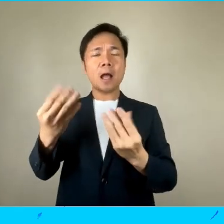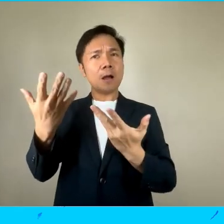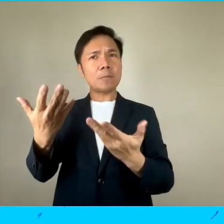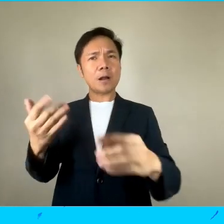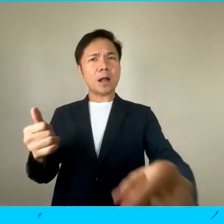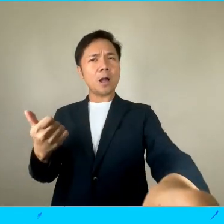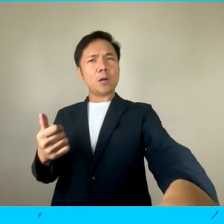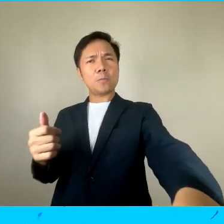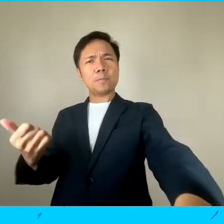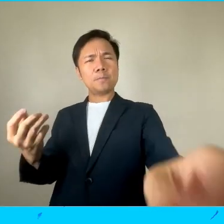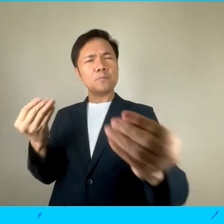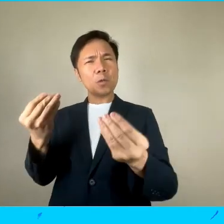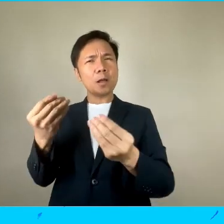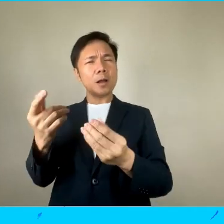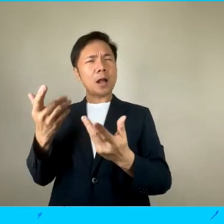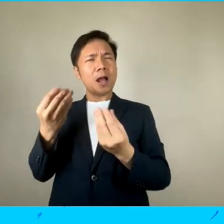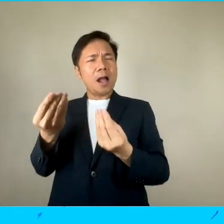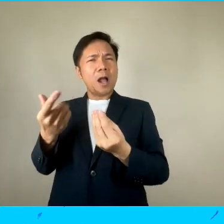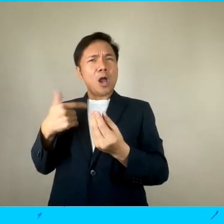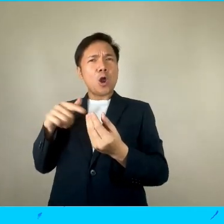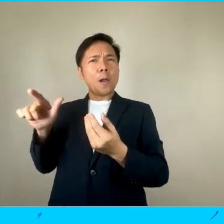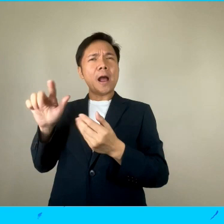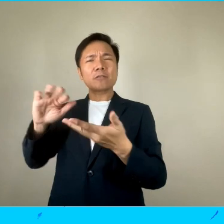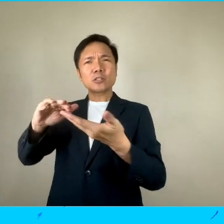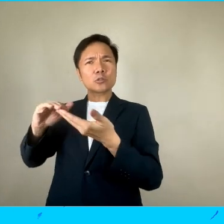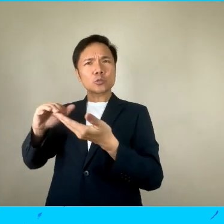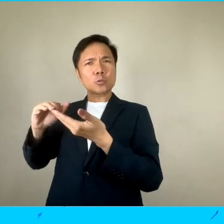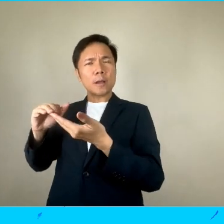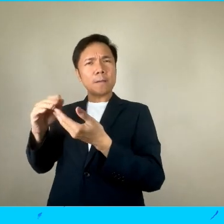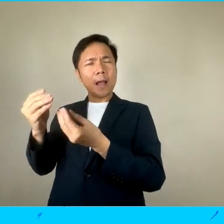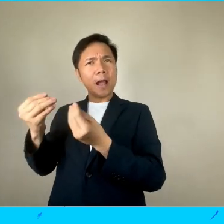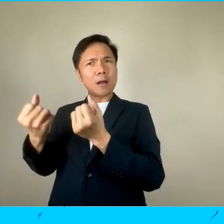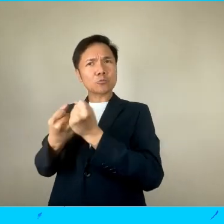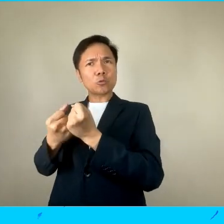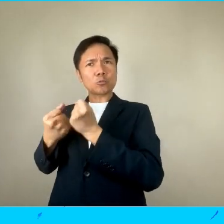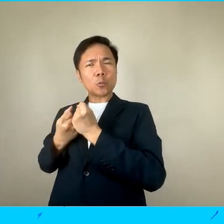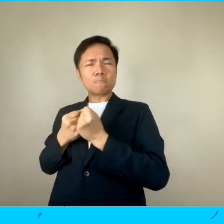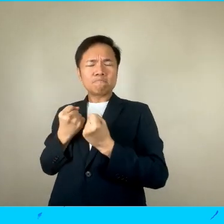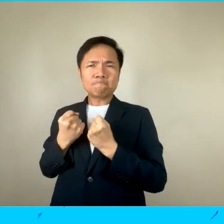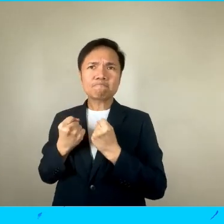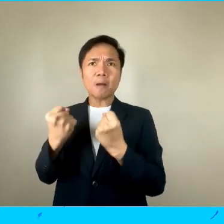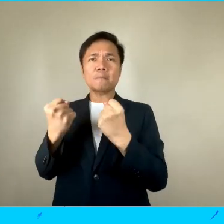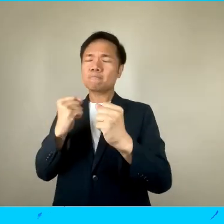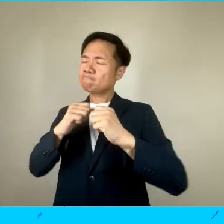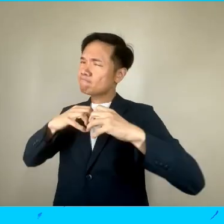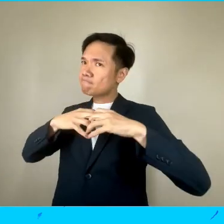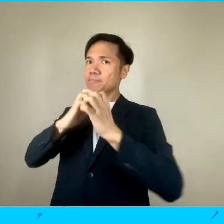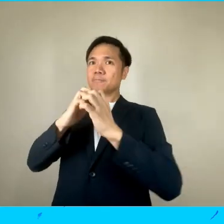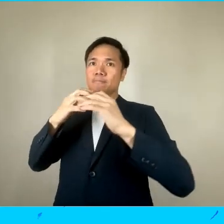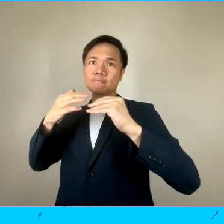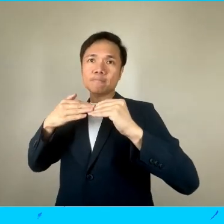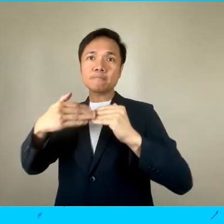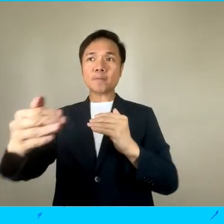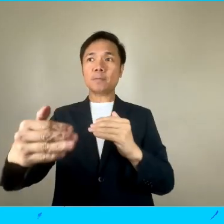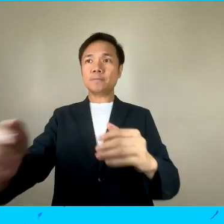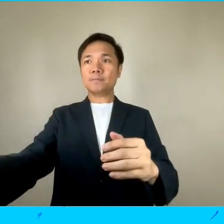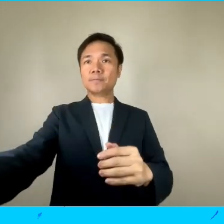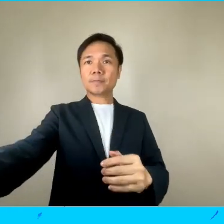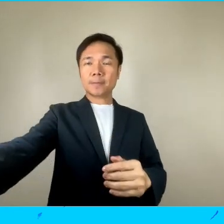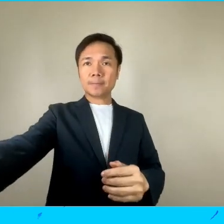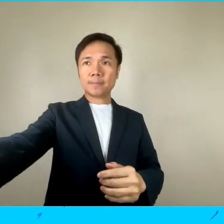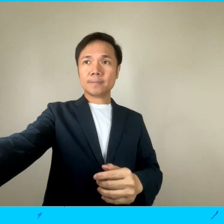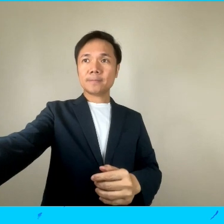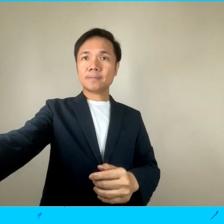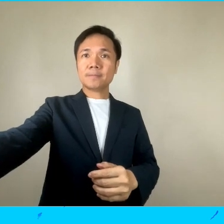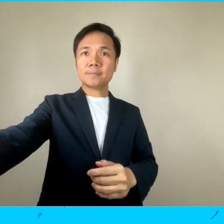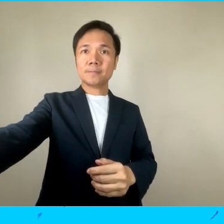que vous pouvez nous aider à comprendre le concept de cette agence? Quel est le rôle des agences dans, en ce qui concerne